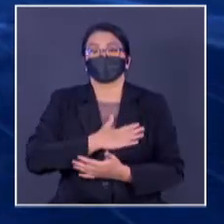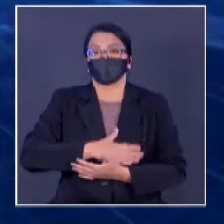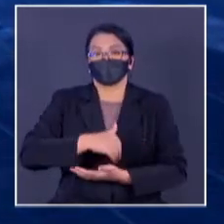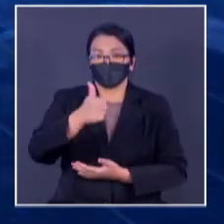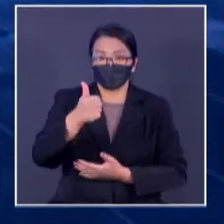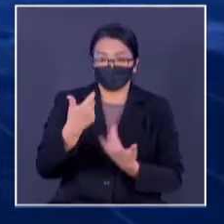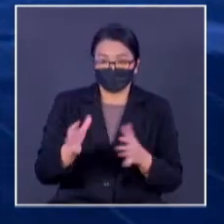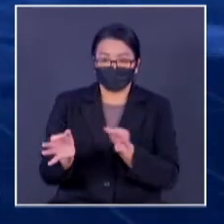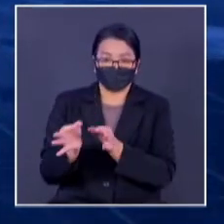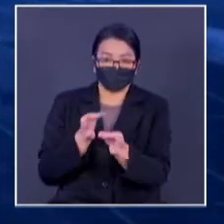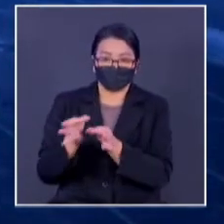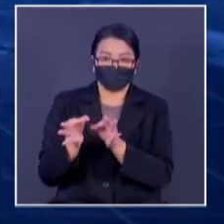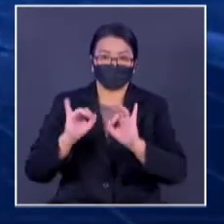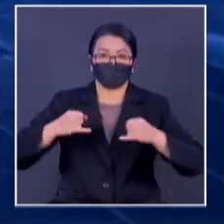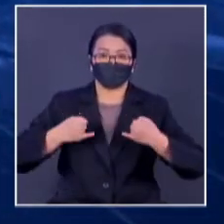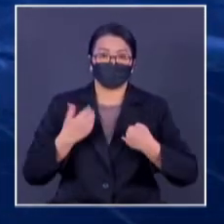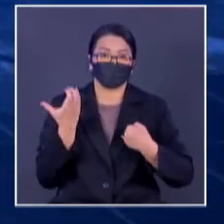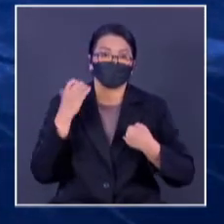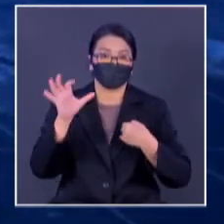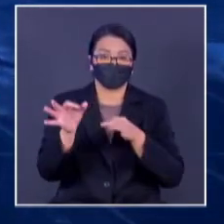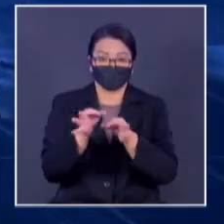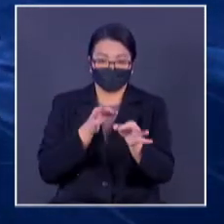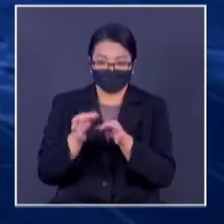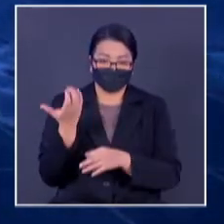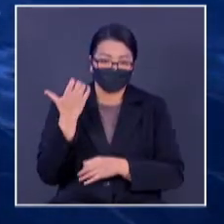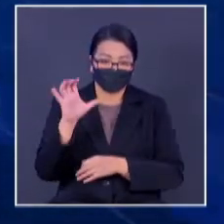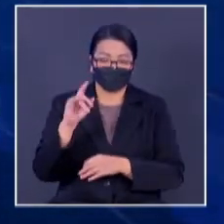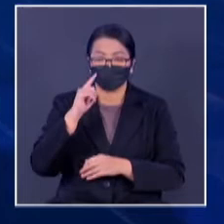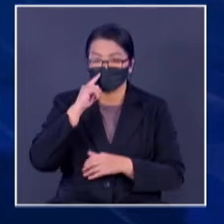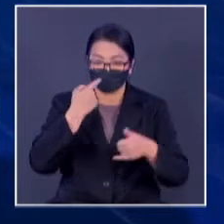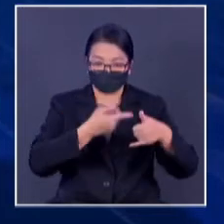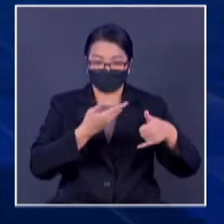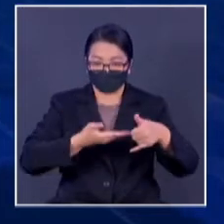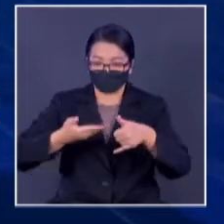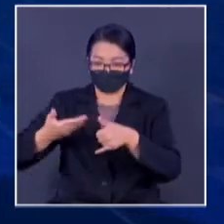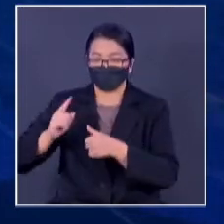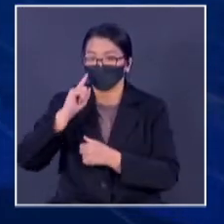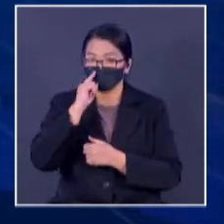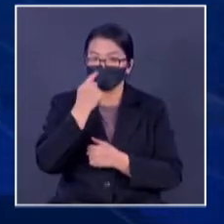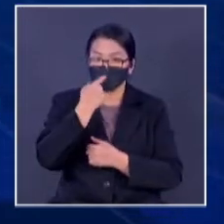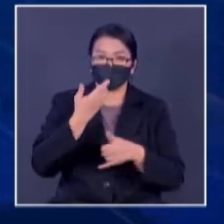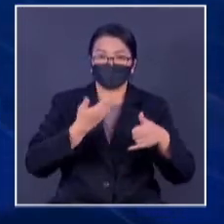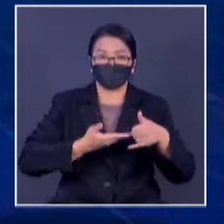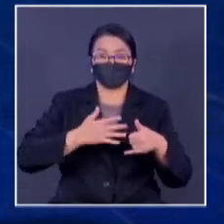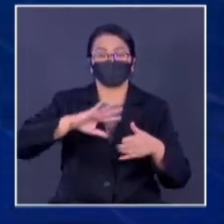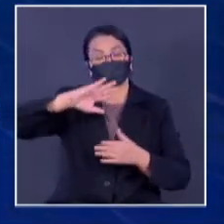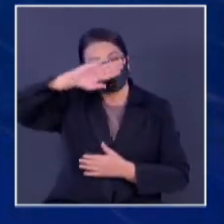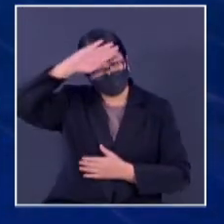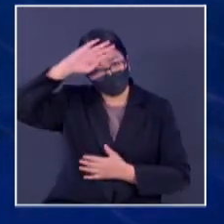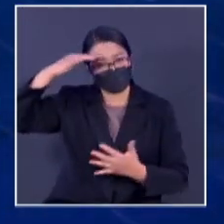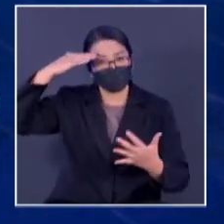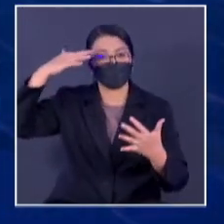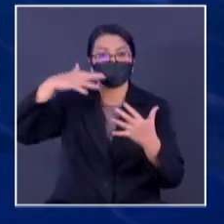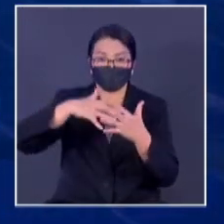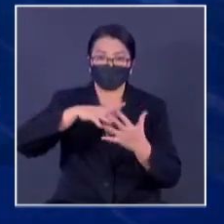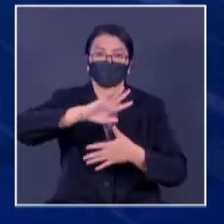คำชี้แจงจากเจ้าของโพสต์นะคะบอกว่าผู้ที่ถูกสวอปเพื่อหาเชื้อโควิด-19 เป็นผู้ป่วยจิตเวชนะคะคุณผู้ช